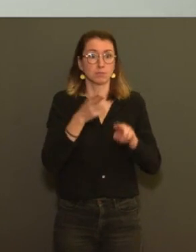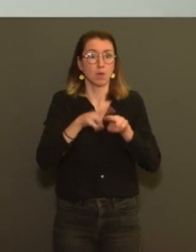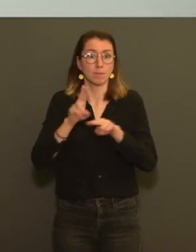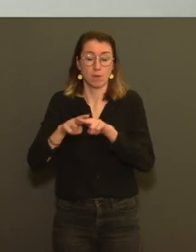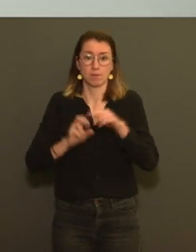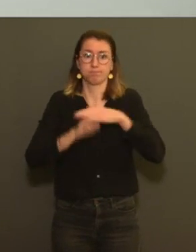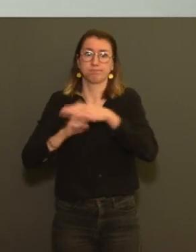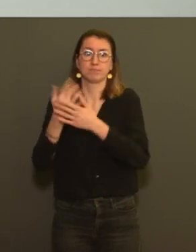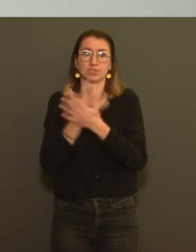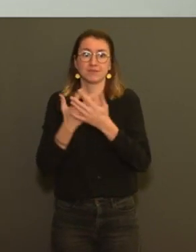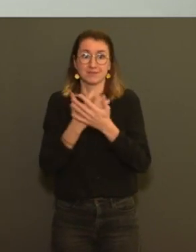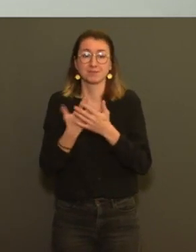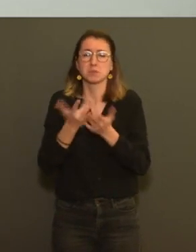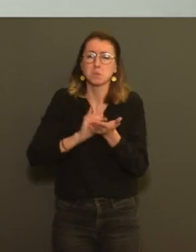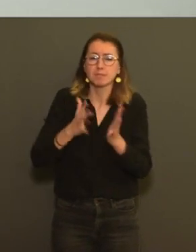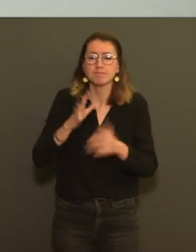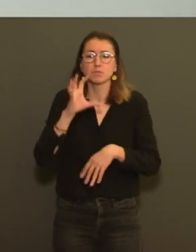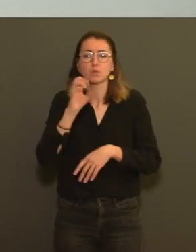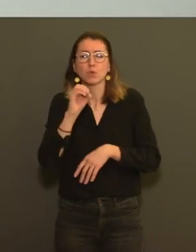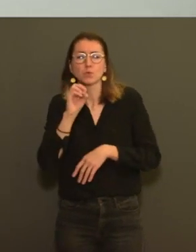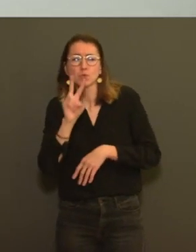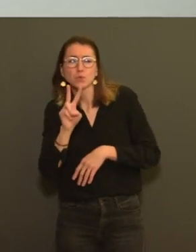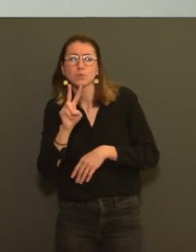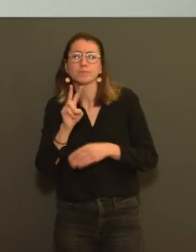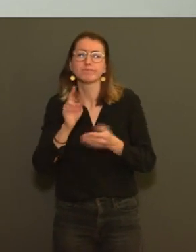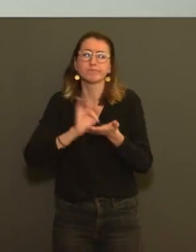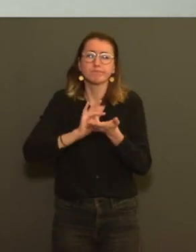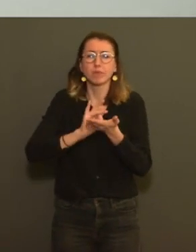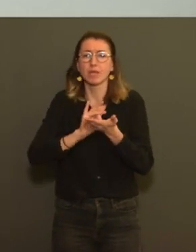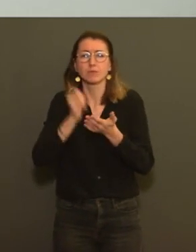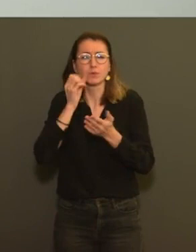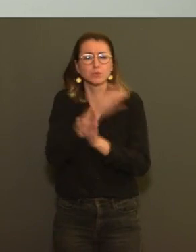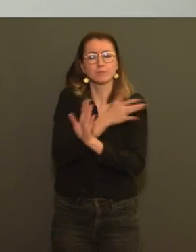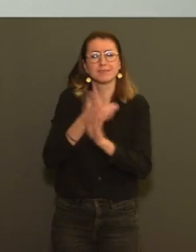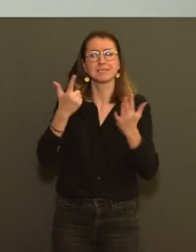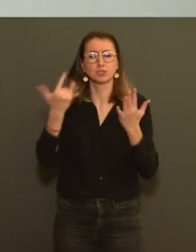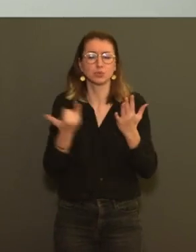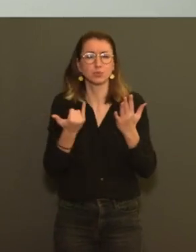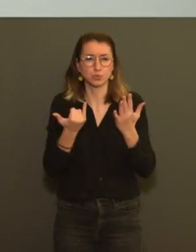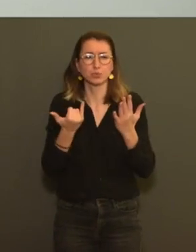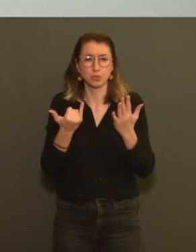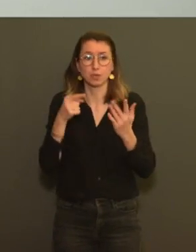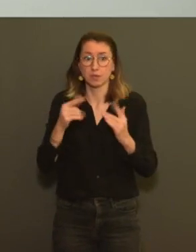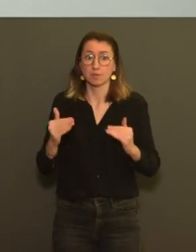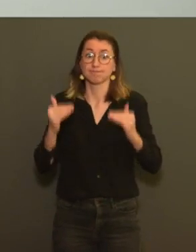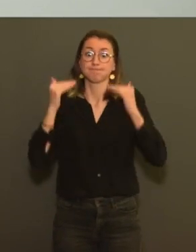si on compare sur la moyenne des 7 jours, soit pratiquement plus 80% par rapport à la semaine qui a précédé.